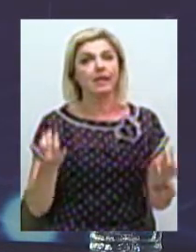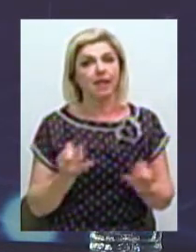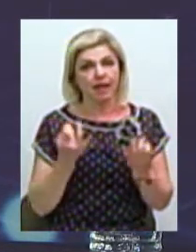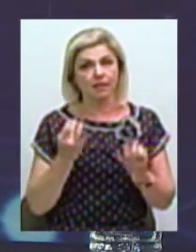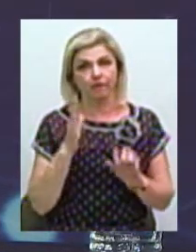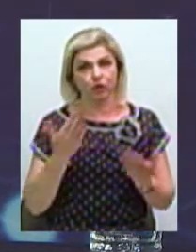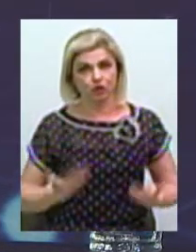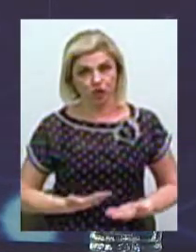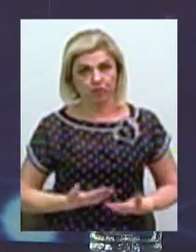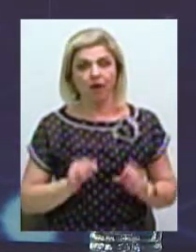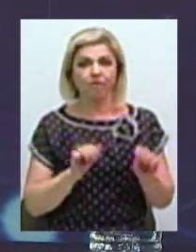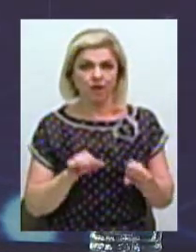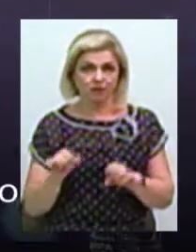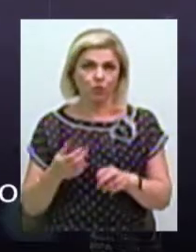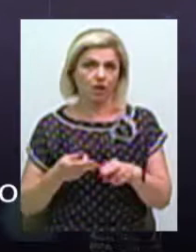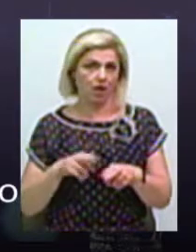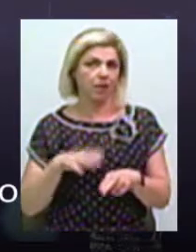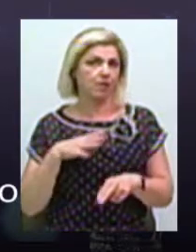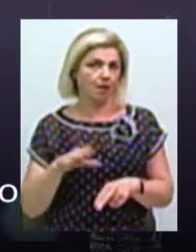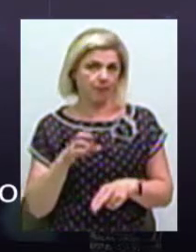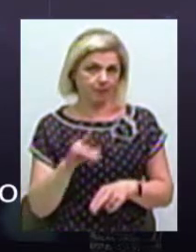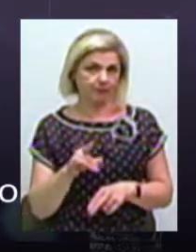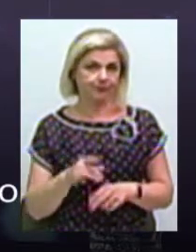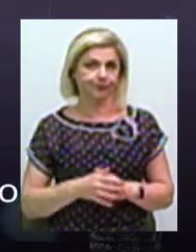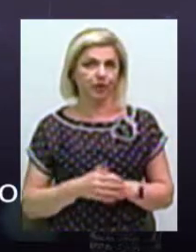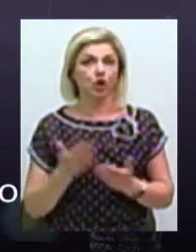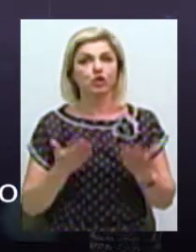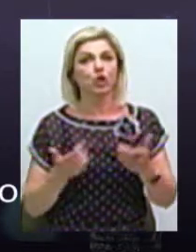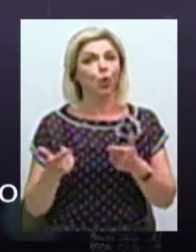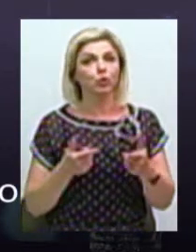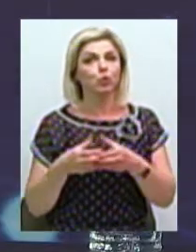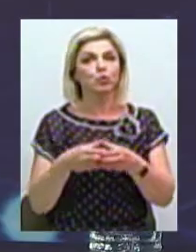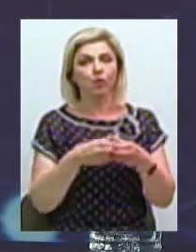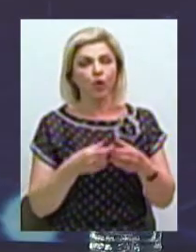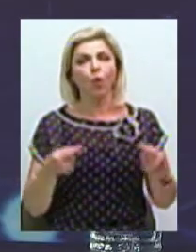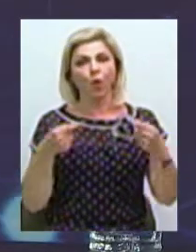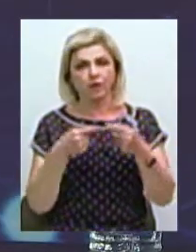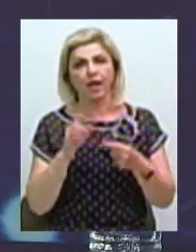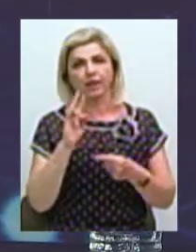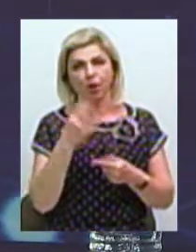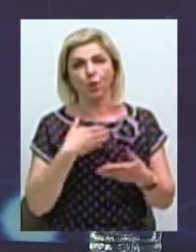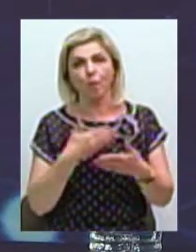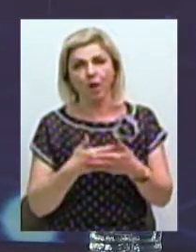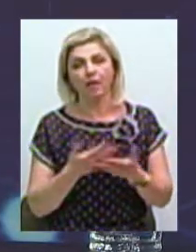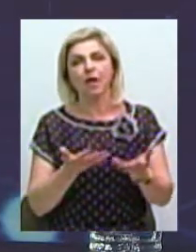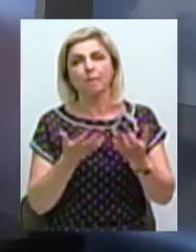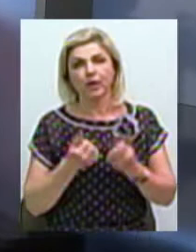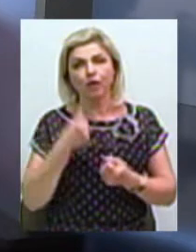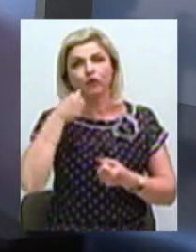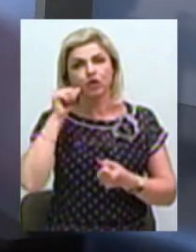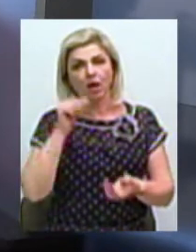этой жизни, возможно бы этого и не было. Скажіть, будь ласка, чи готово суспільство, конкретно Миколаївська громада, прийняти